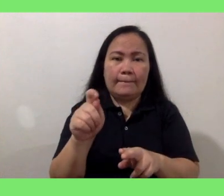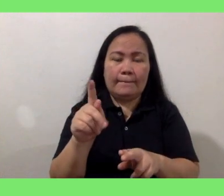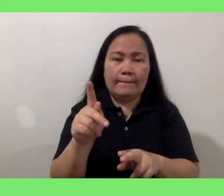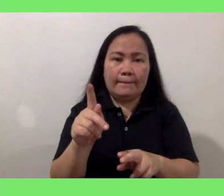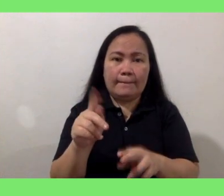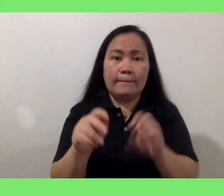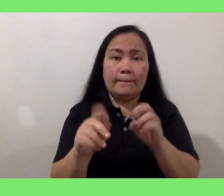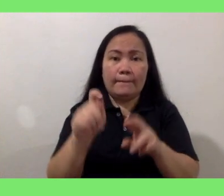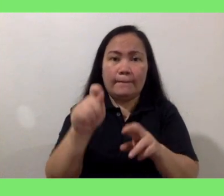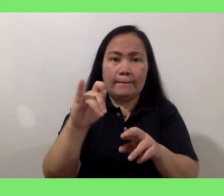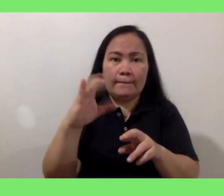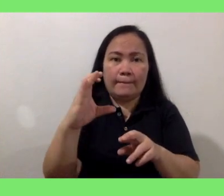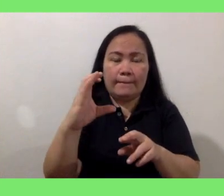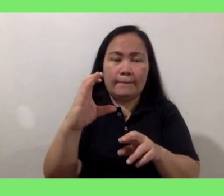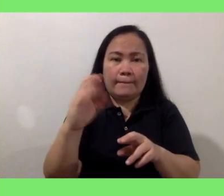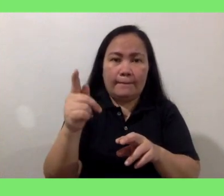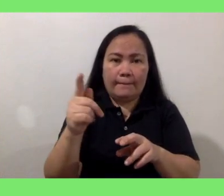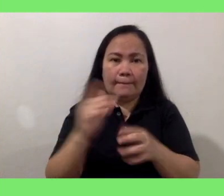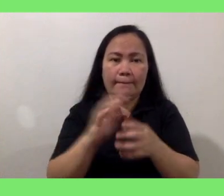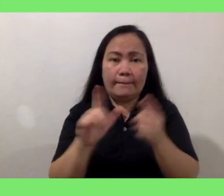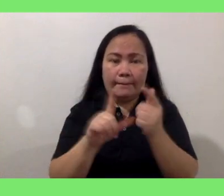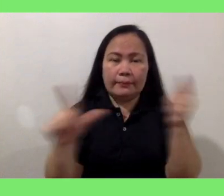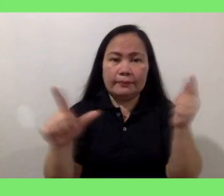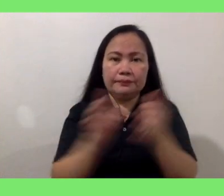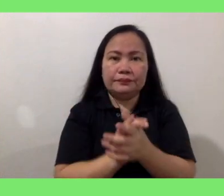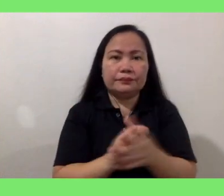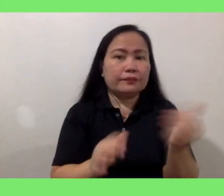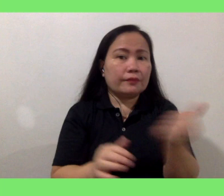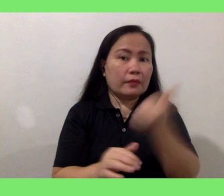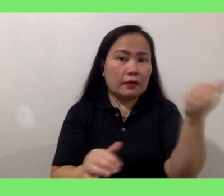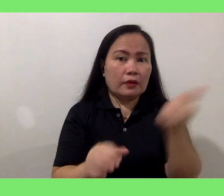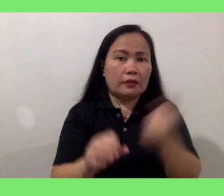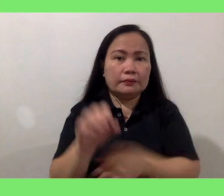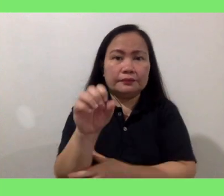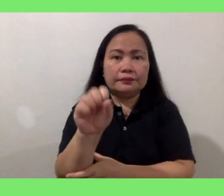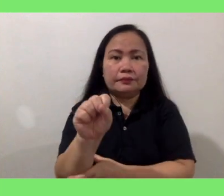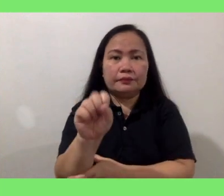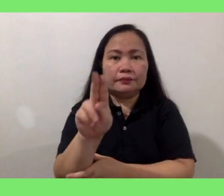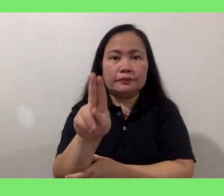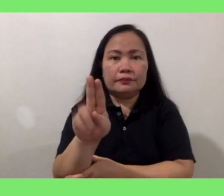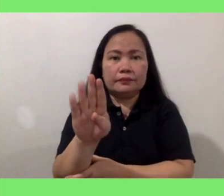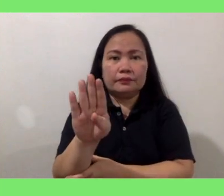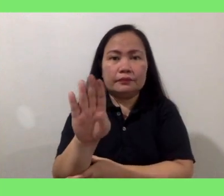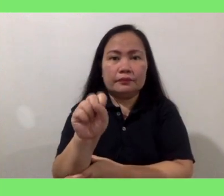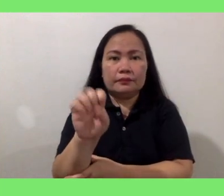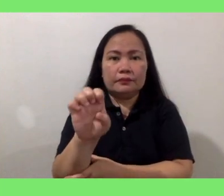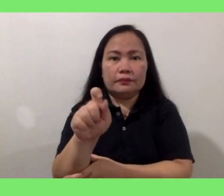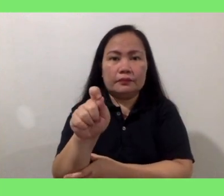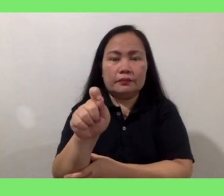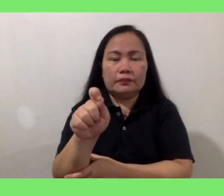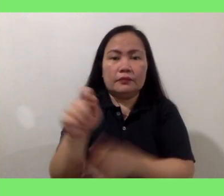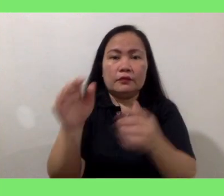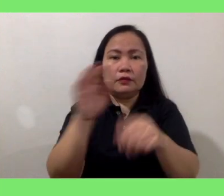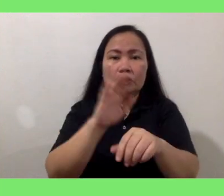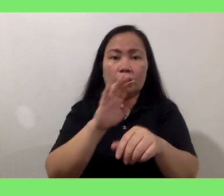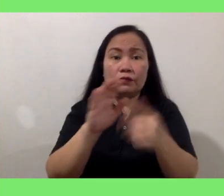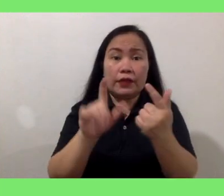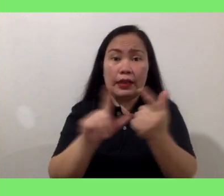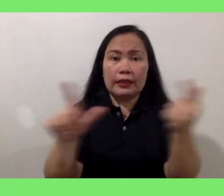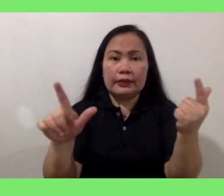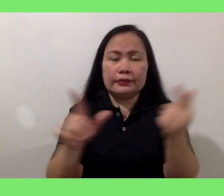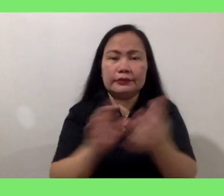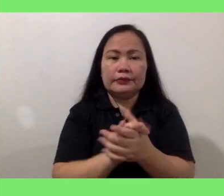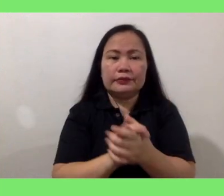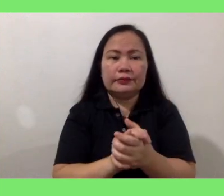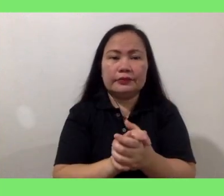lines. Okay, so another subset of a line is, okay, so ito